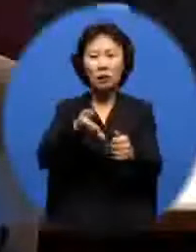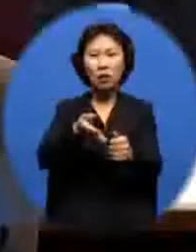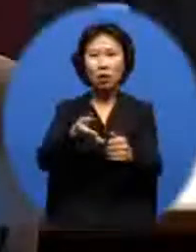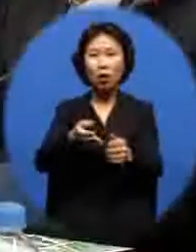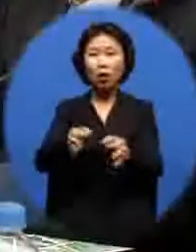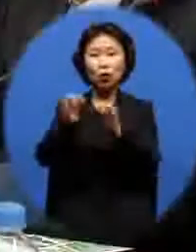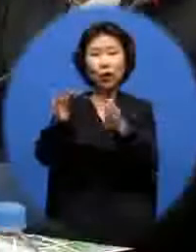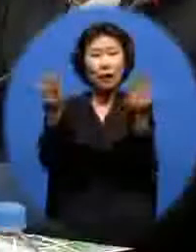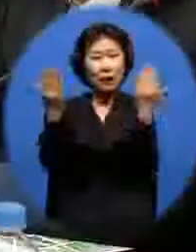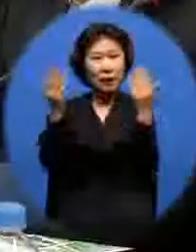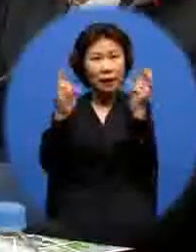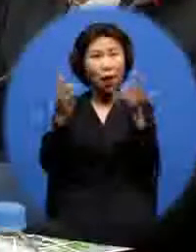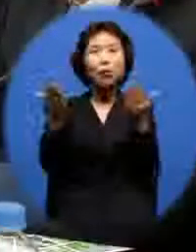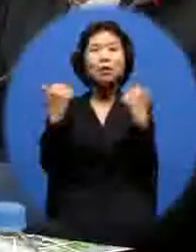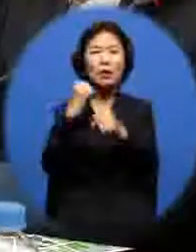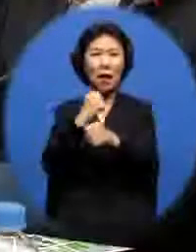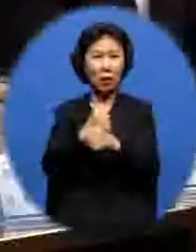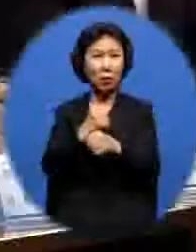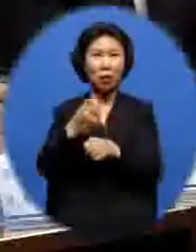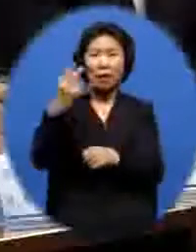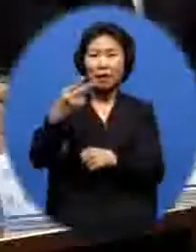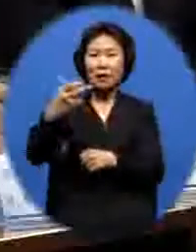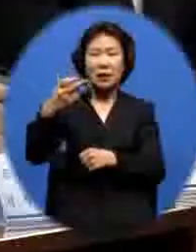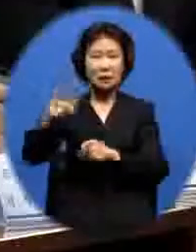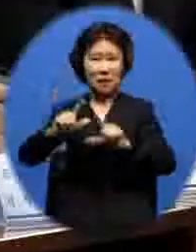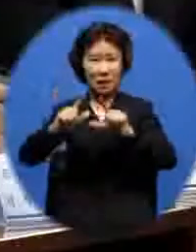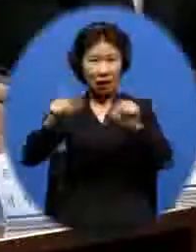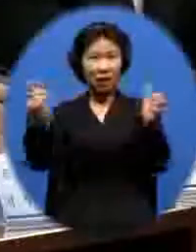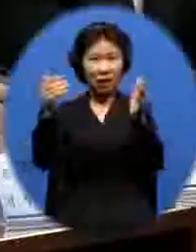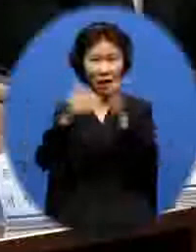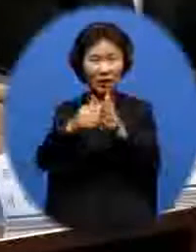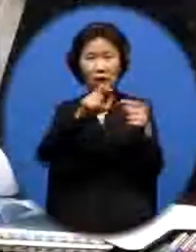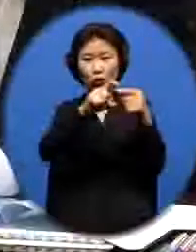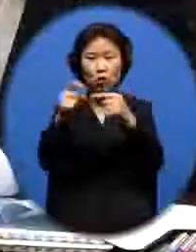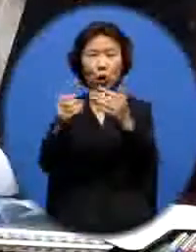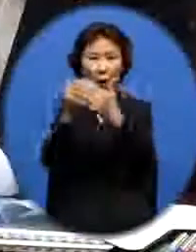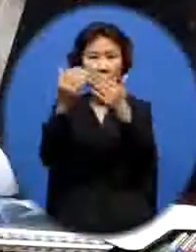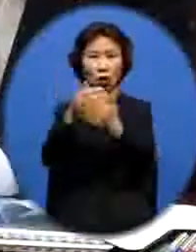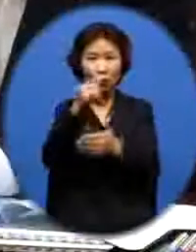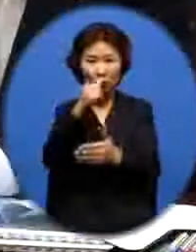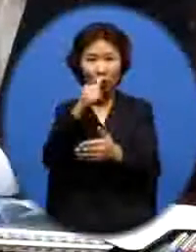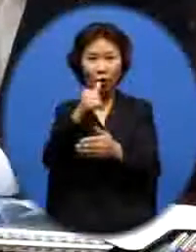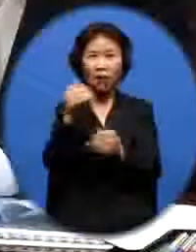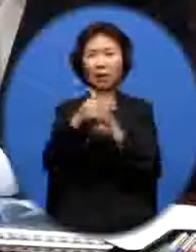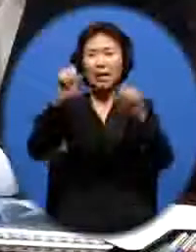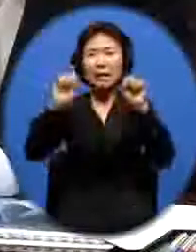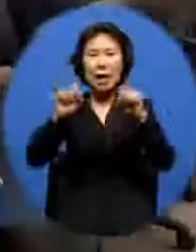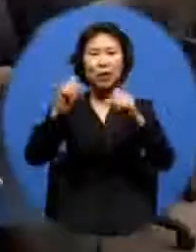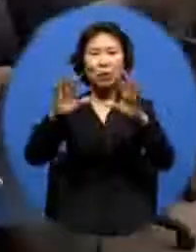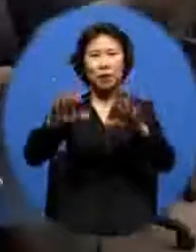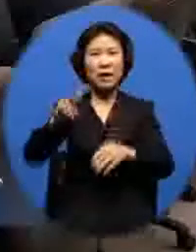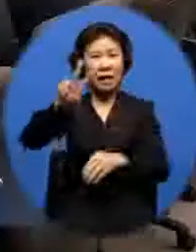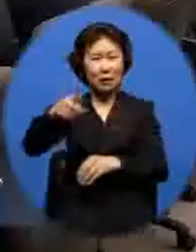활성화하고 2017년까지 이뤄지는 제2기 균형발전 개발 사업을 위해서는 종합체육타운 조성에